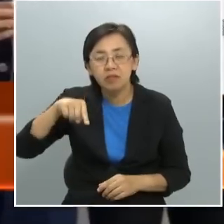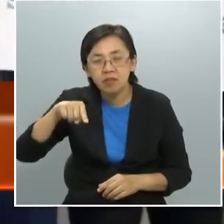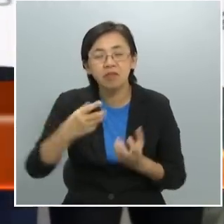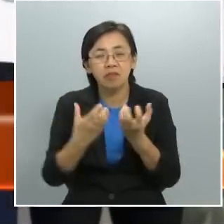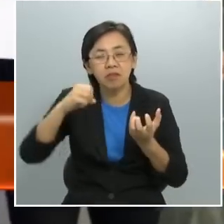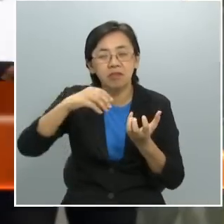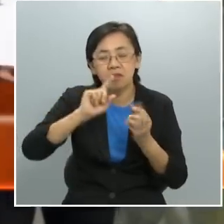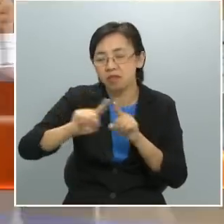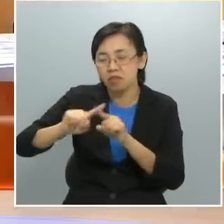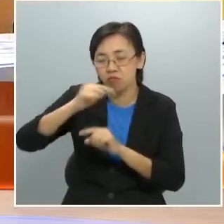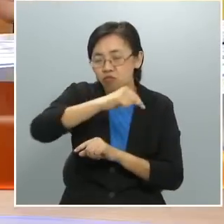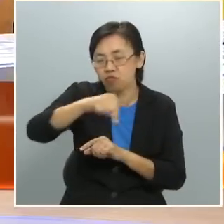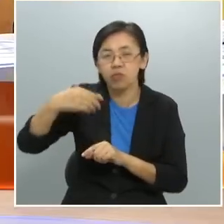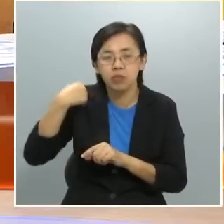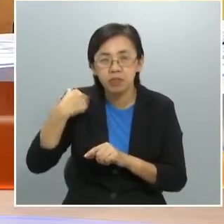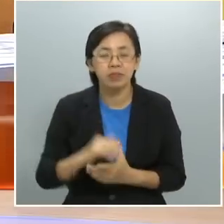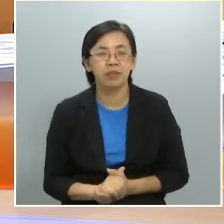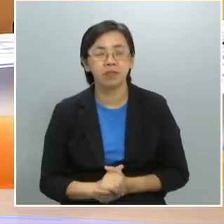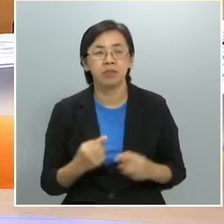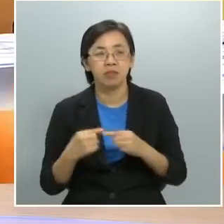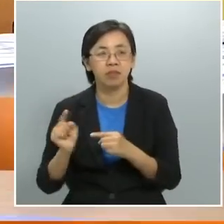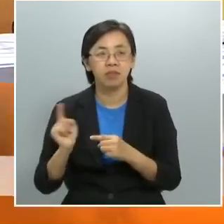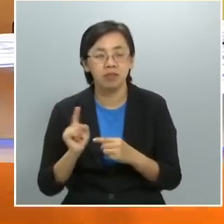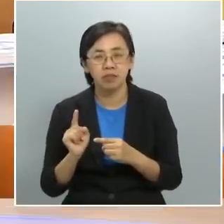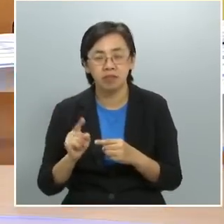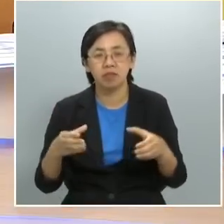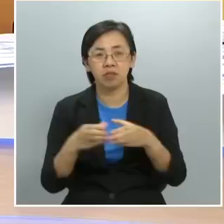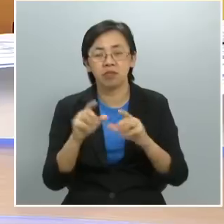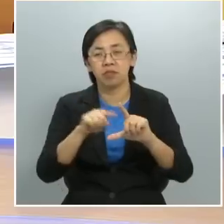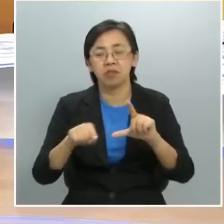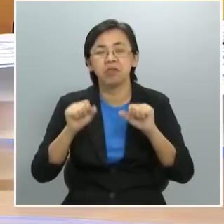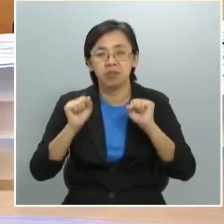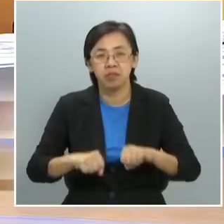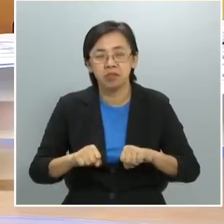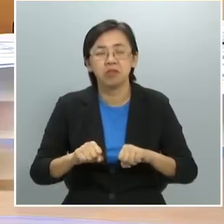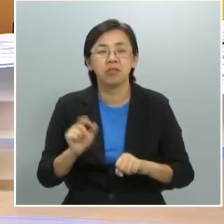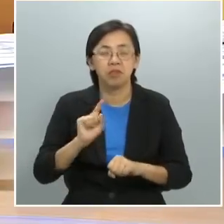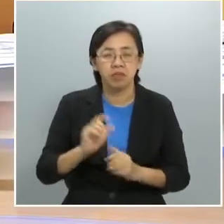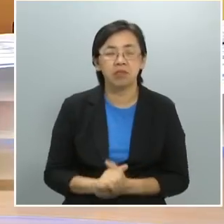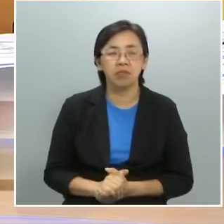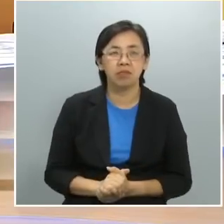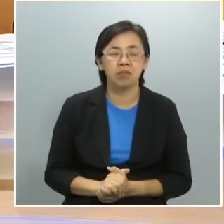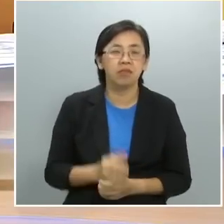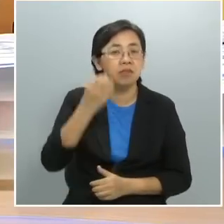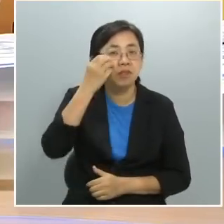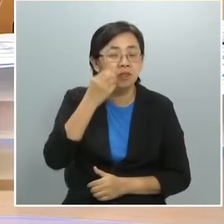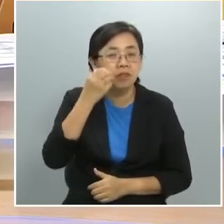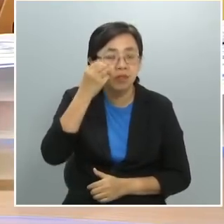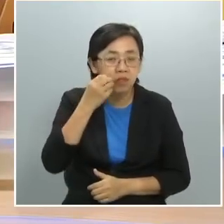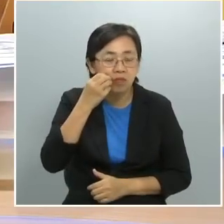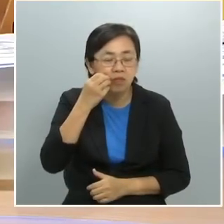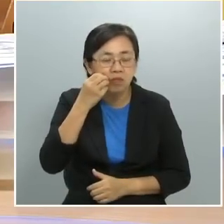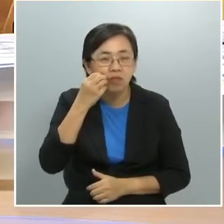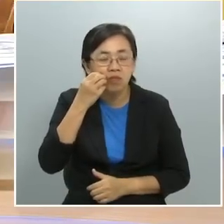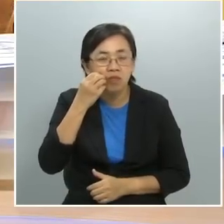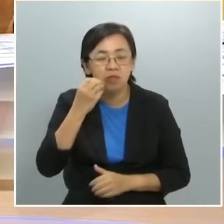ประเด็นที่ร้อนแรงต่อเนื่องมาก็คือการตัดสินใจของพรรคก้าวไกลขับหมออ๋องปฏิพัฒน์สัน